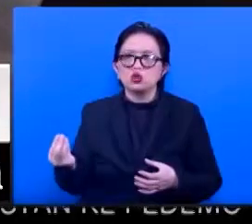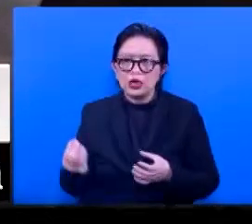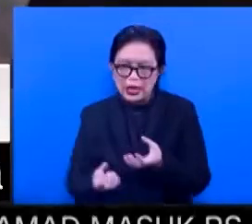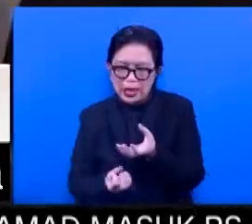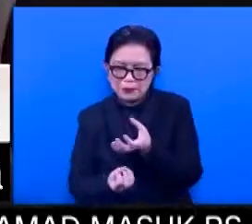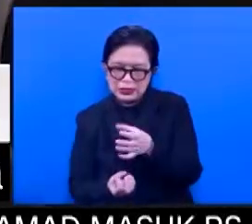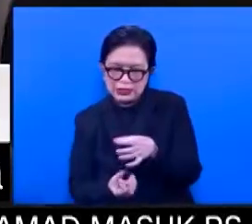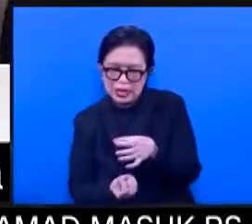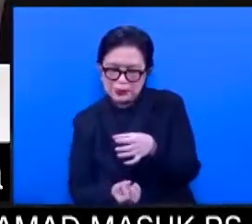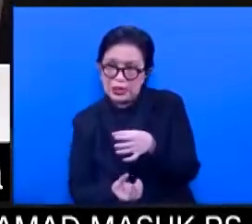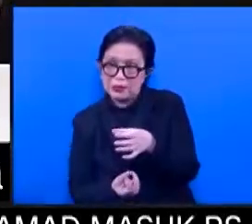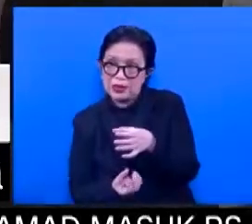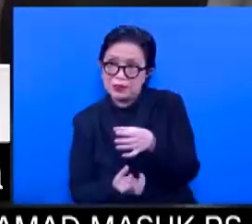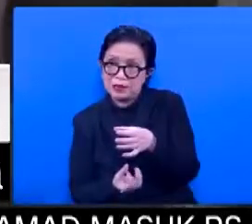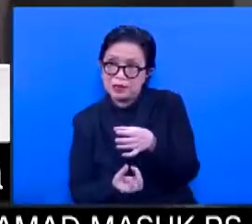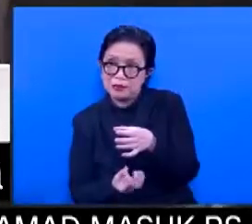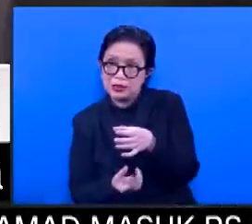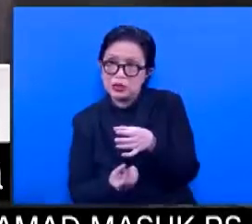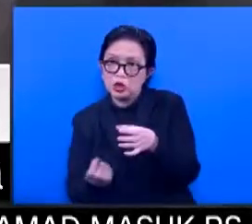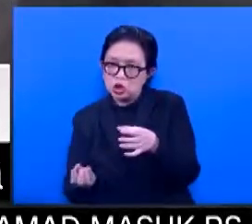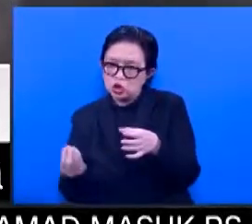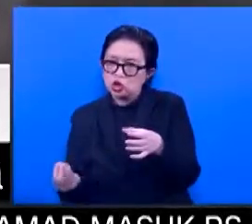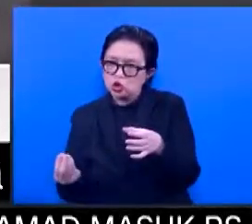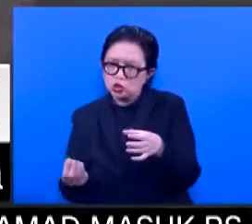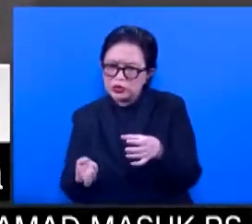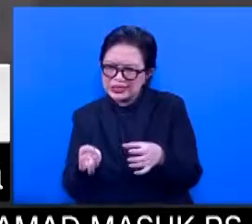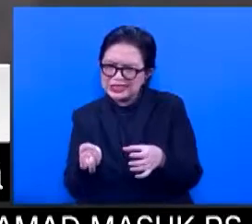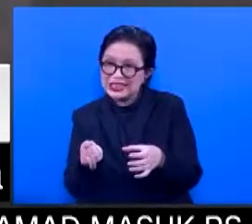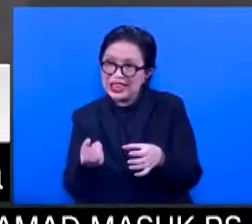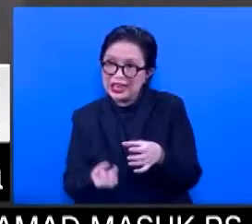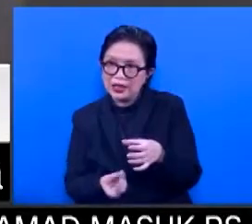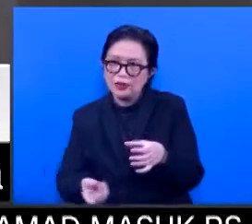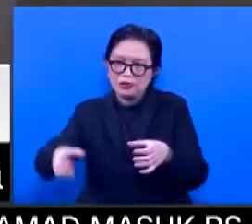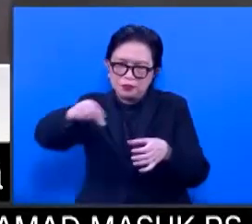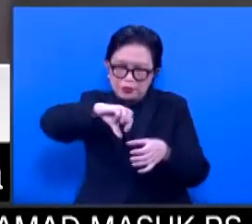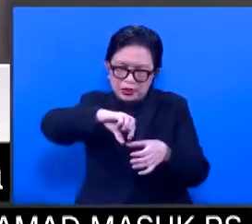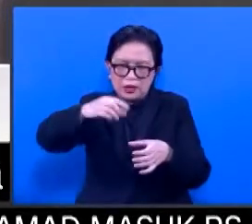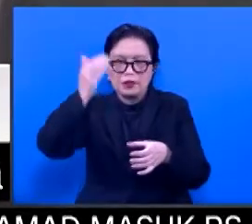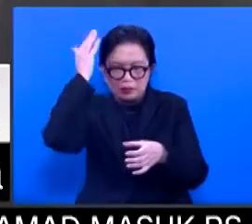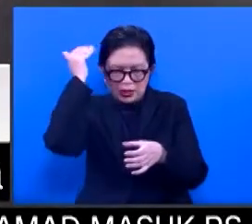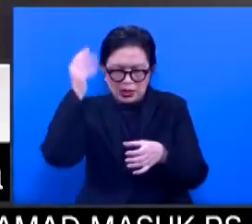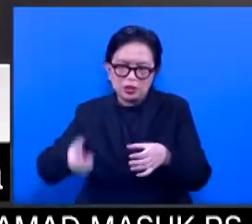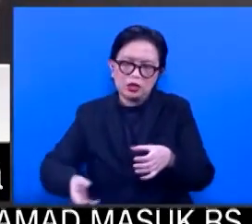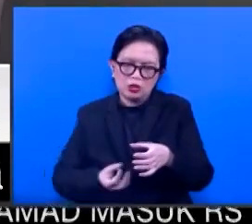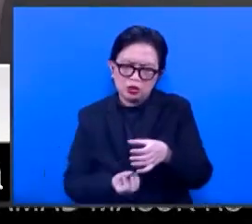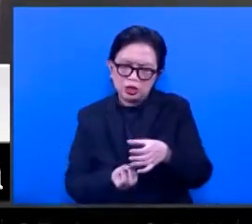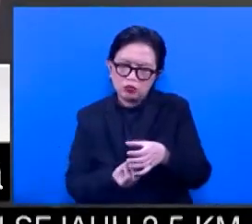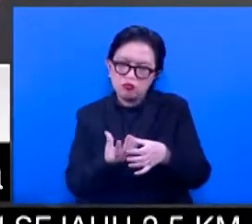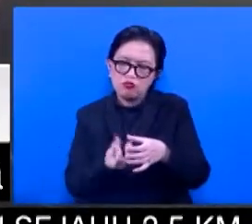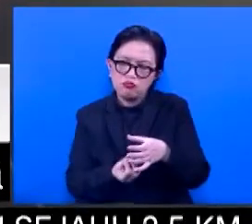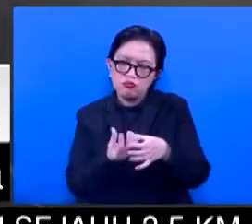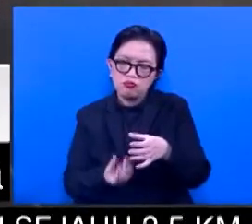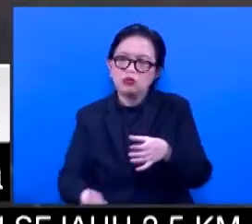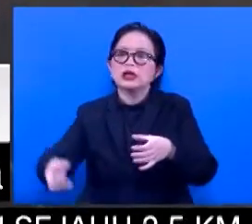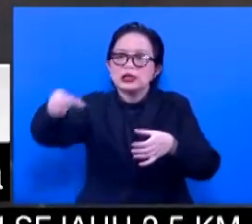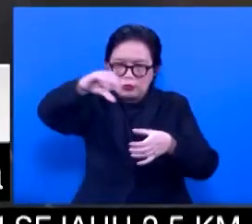apinya, bakar lagi. Ntar dia makin menggosong gitu terus tuh polanya sampai benar-benar jadi arang yang